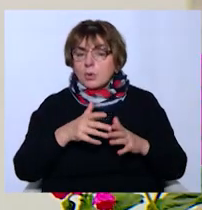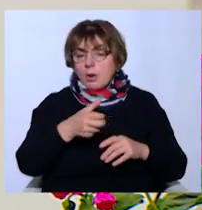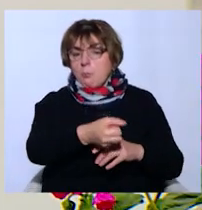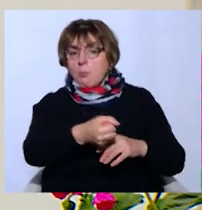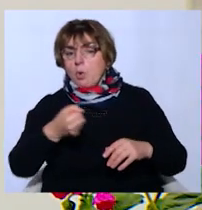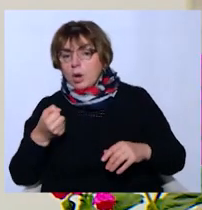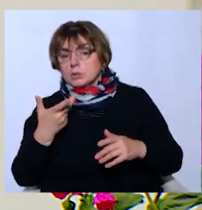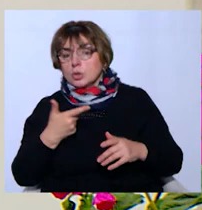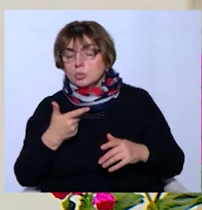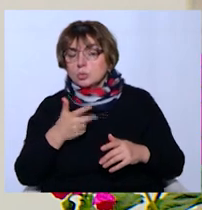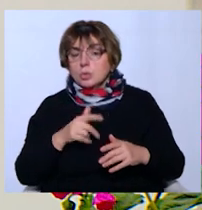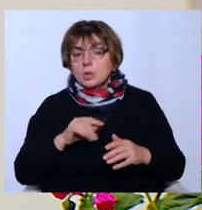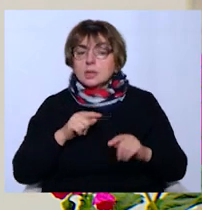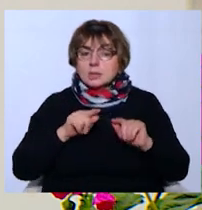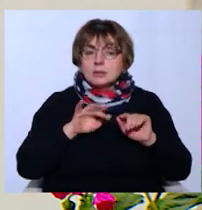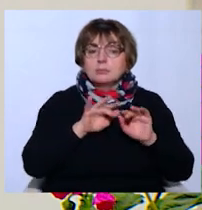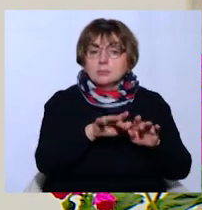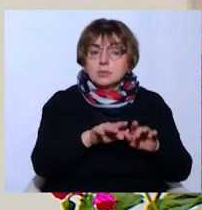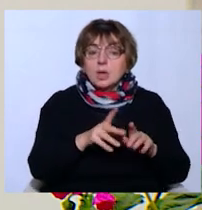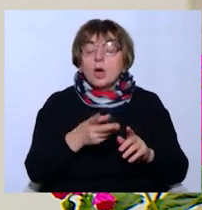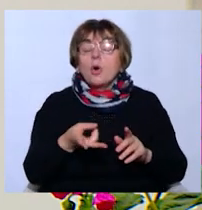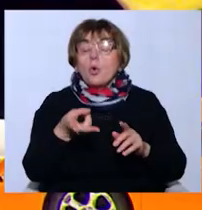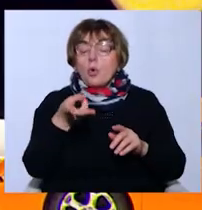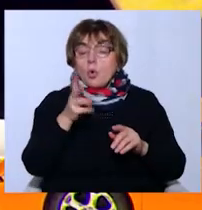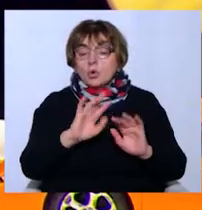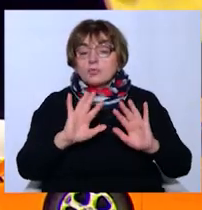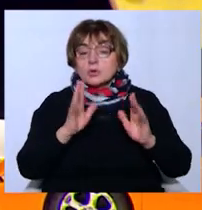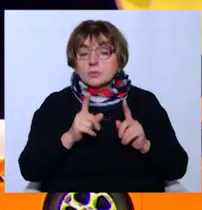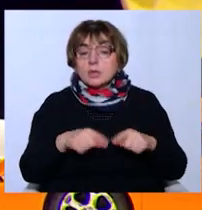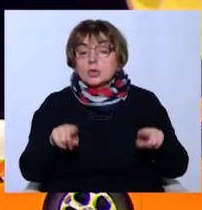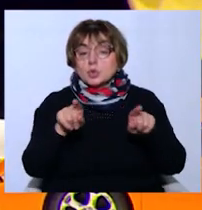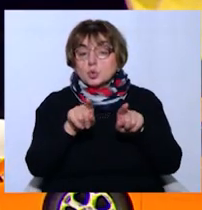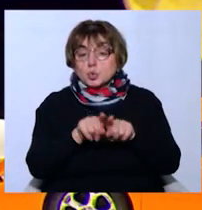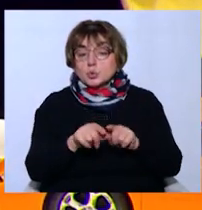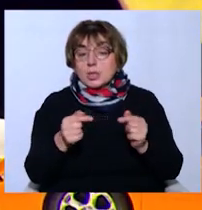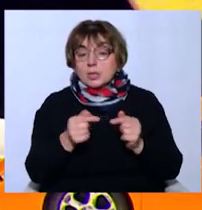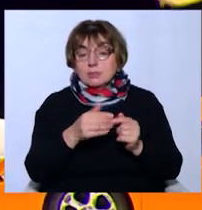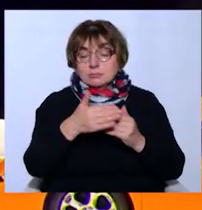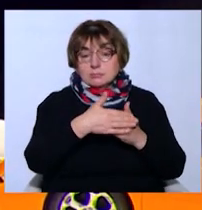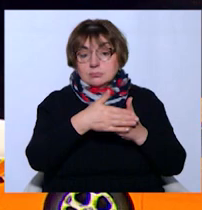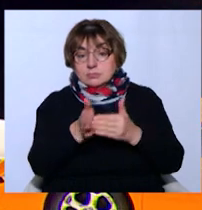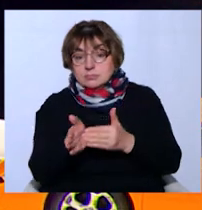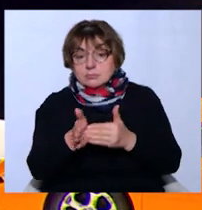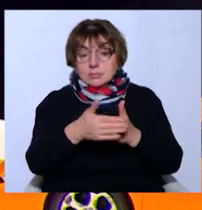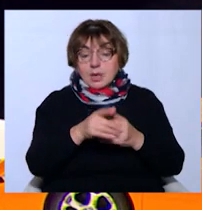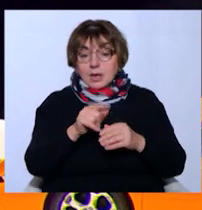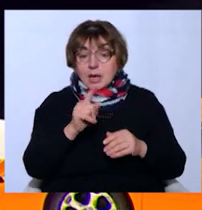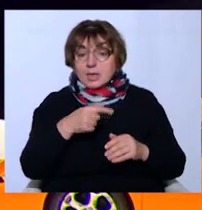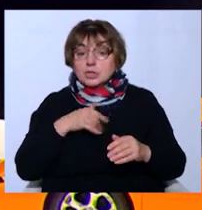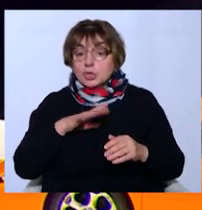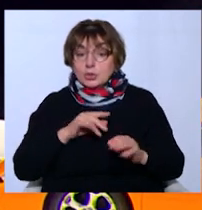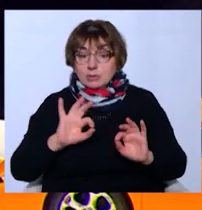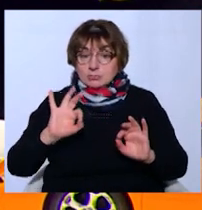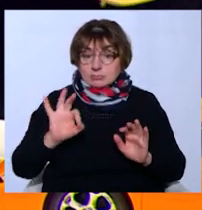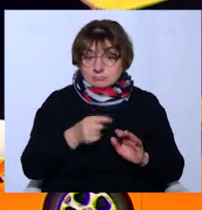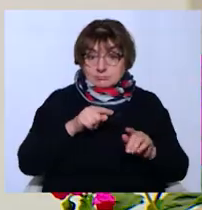მოქაჩვა? რა თქმა უნდა, მოქაჩვა. კარი ორივე შემთხვევაში ერთი და იგივე მიმართულებით გაიღო, მაგრამ ერთ შემთხვევაში ბიძგით,